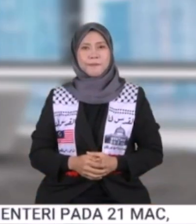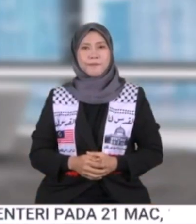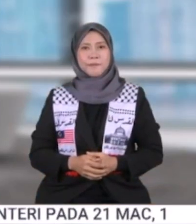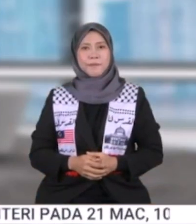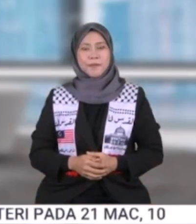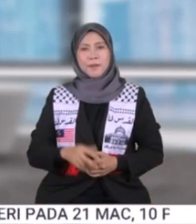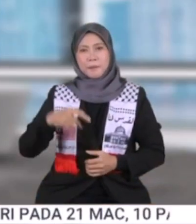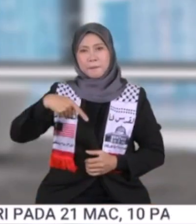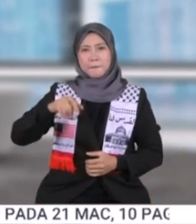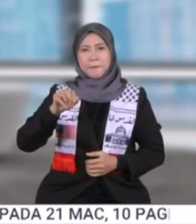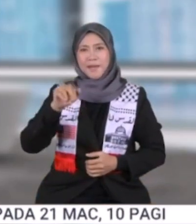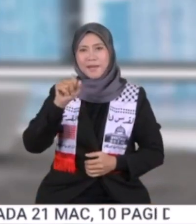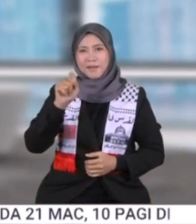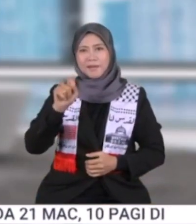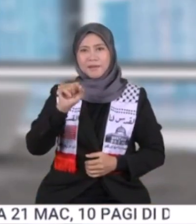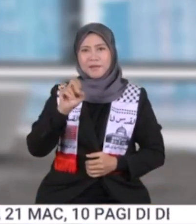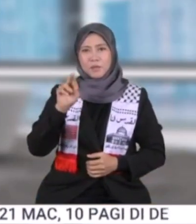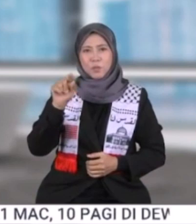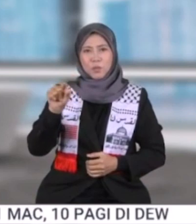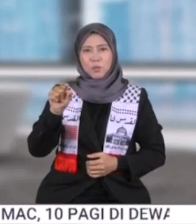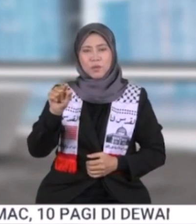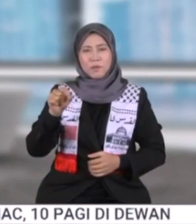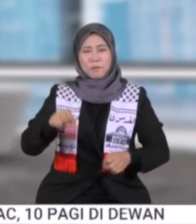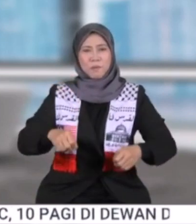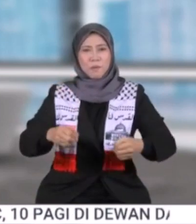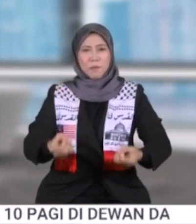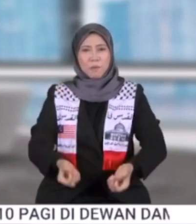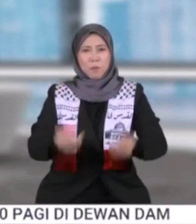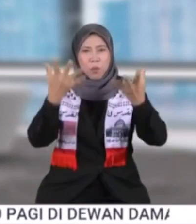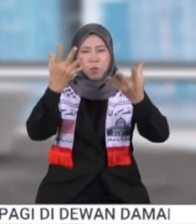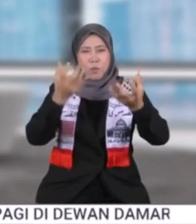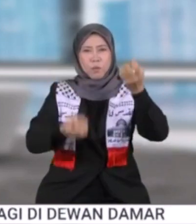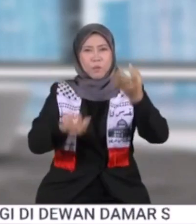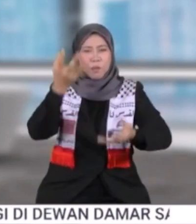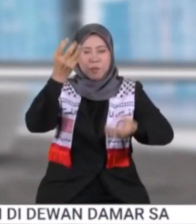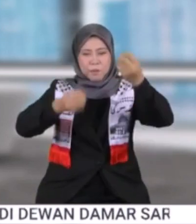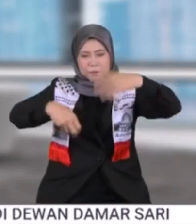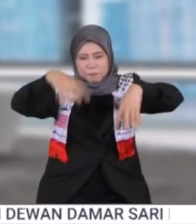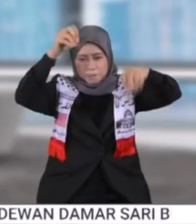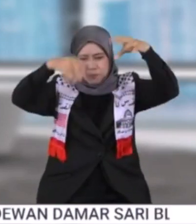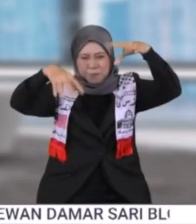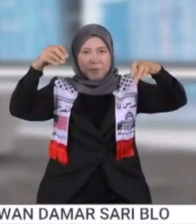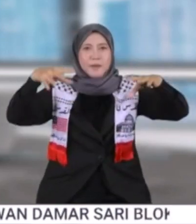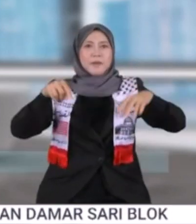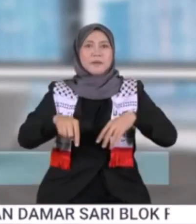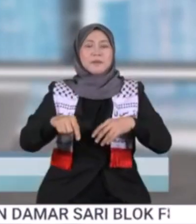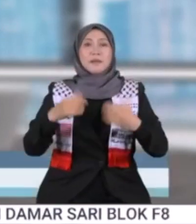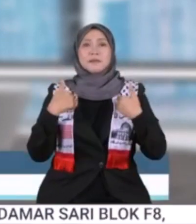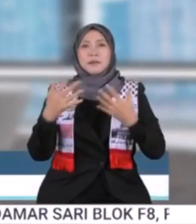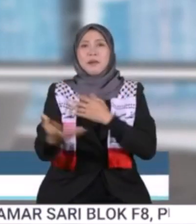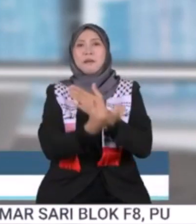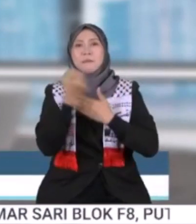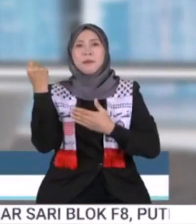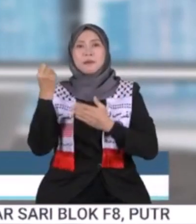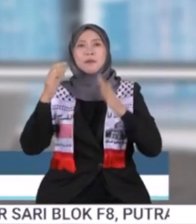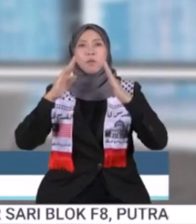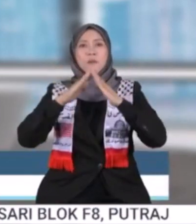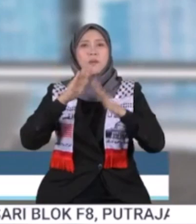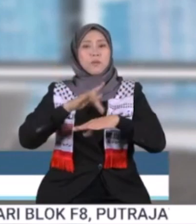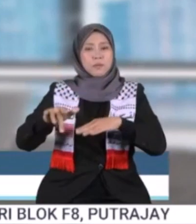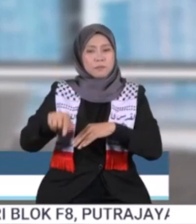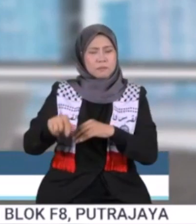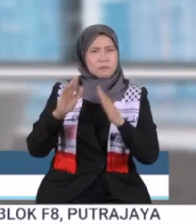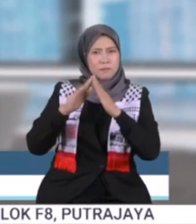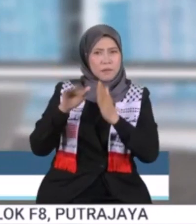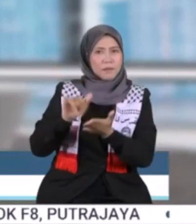Sementara itu di Parit Sulong, mercun dan bunga api bernilai RM212,000 dirampas di sebuah rumah kosong di Taman Harmoni. Rumah